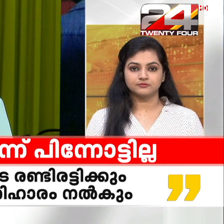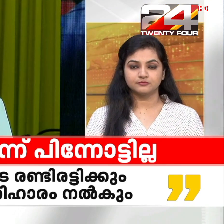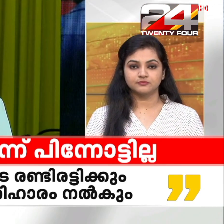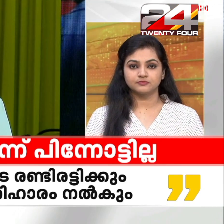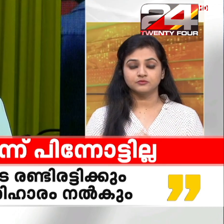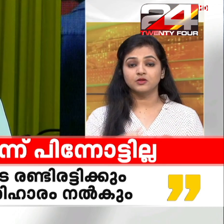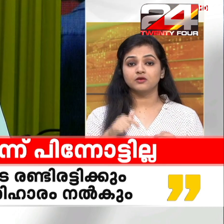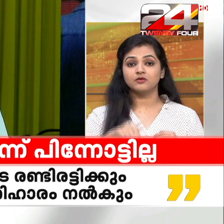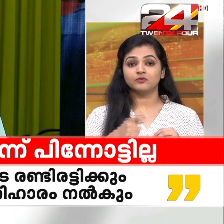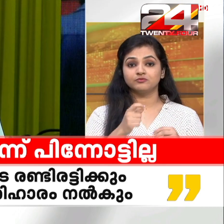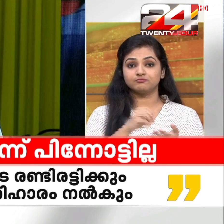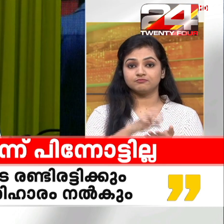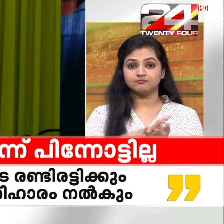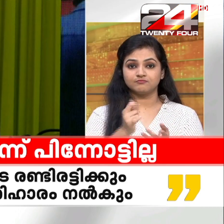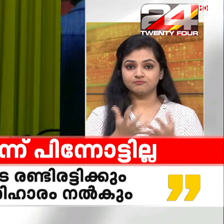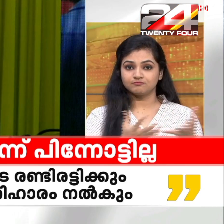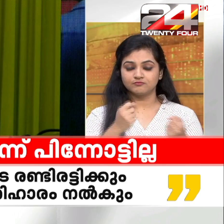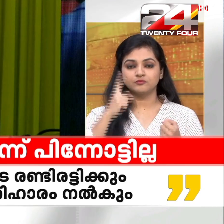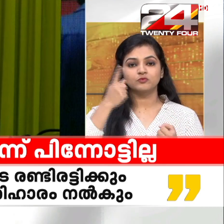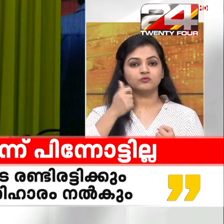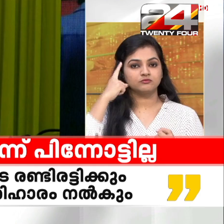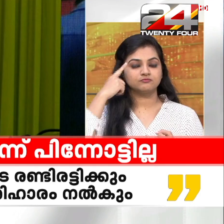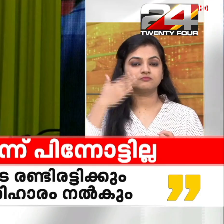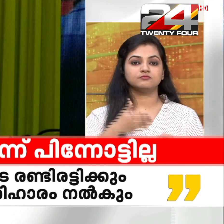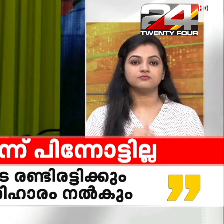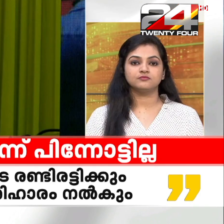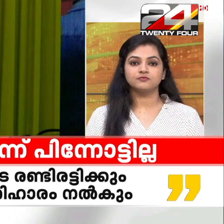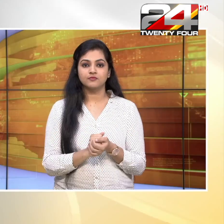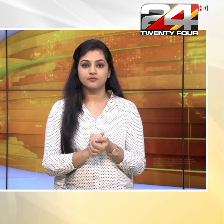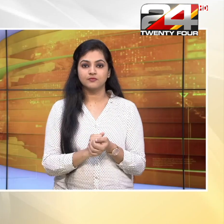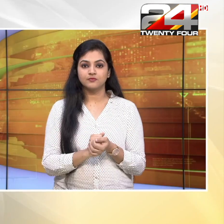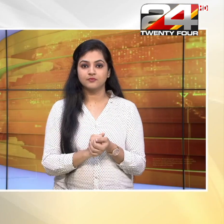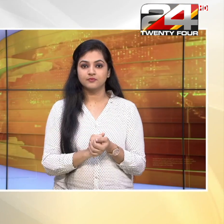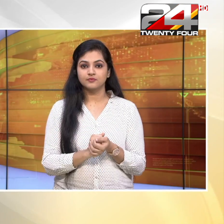ഈ വില നിശ്ചയിക്കുന്ന നില.